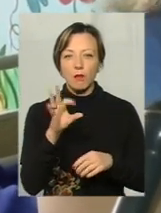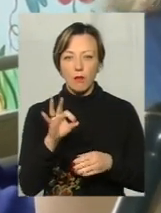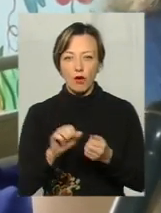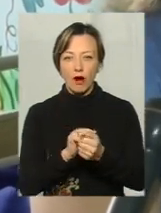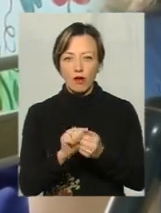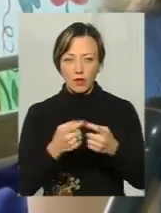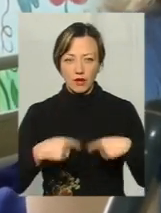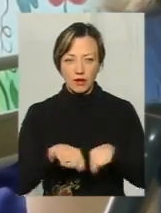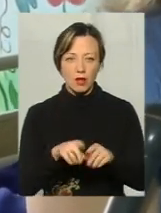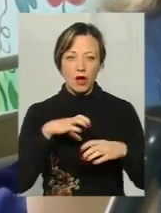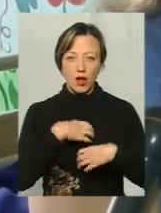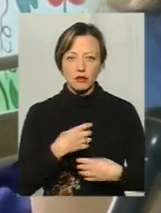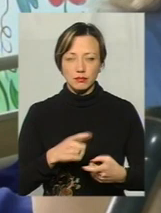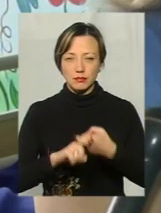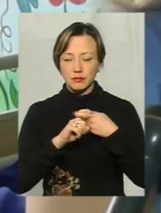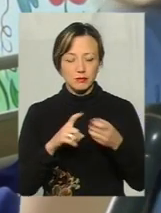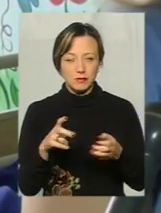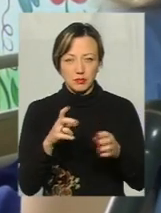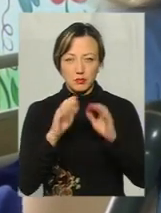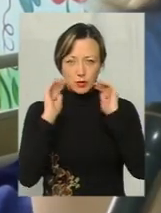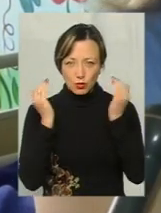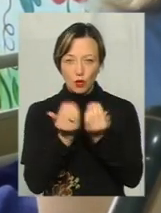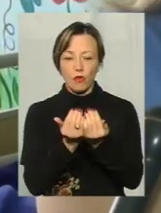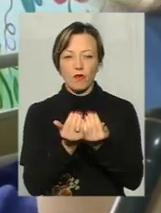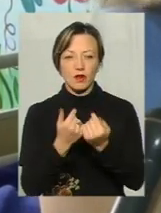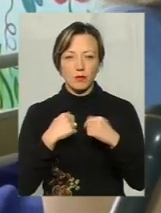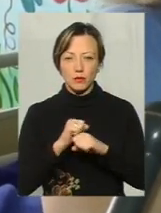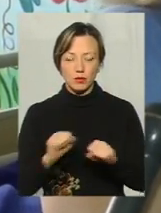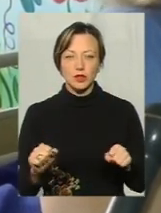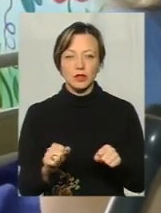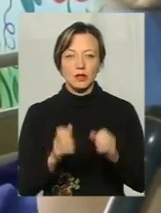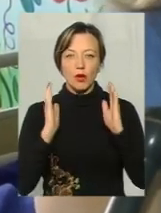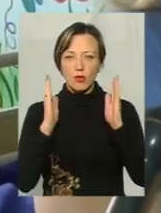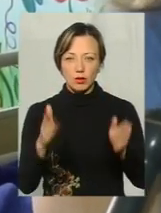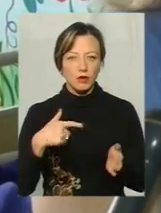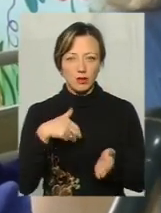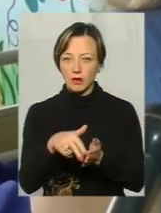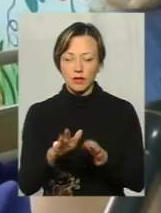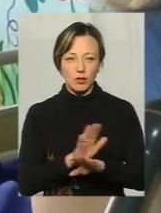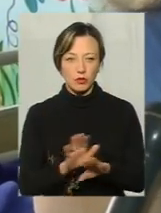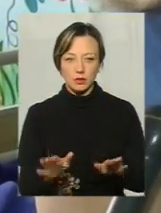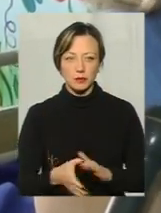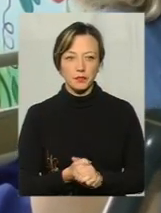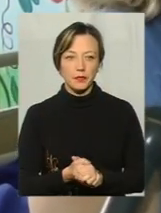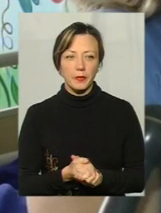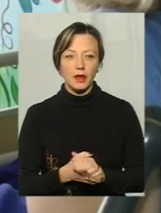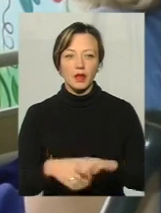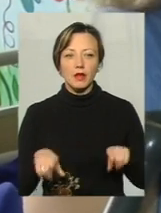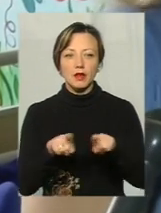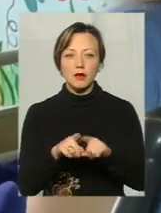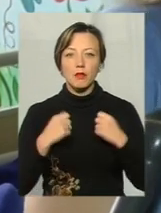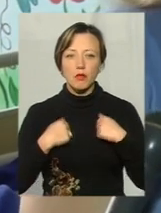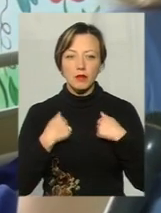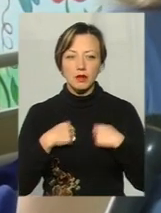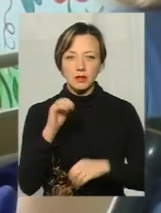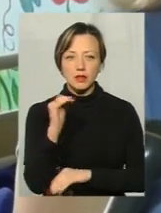а нам його не можна. Тобто ми ізольовані, можна так сказати. На коридор ми практично не виходимо. Так само помити дитину тут,